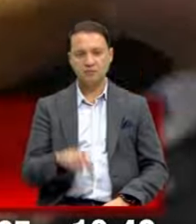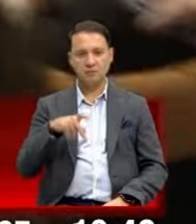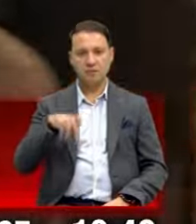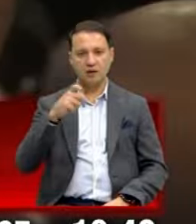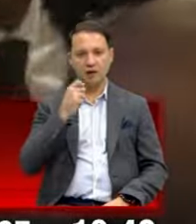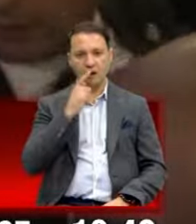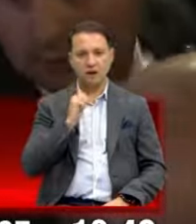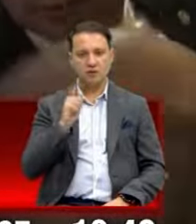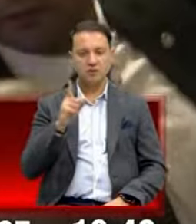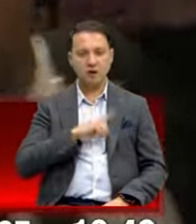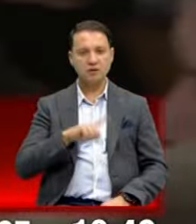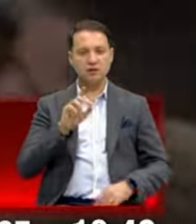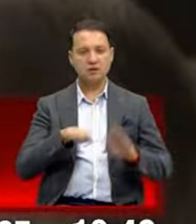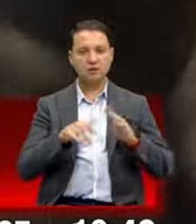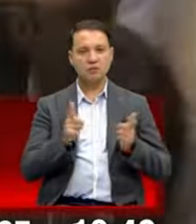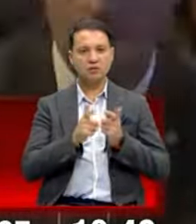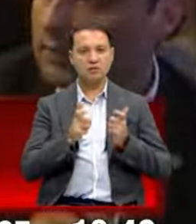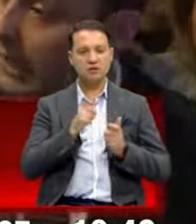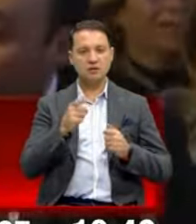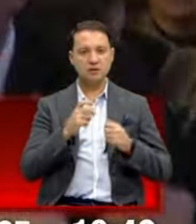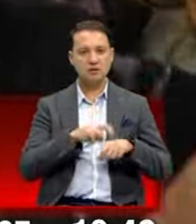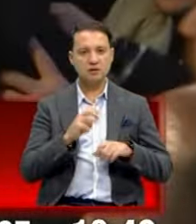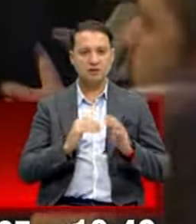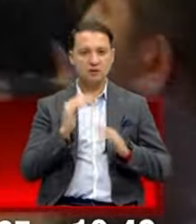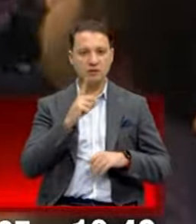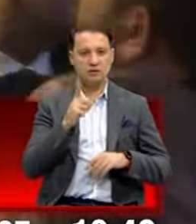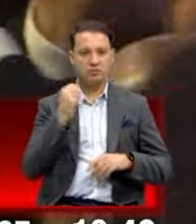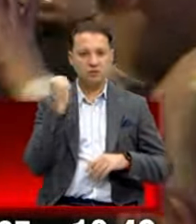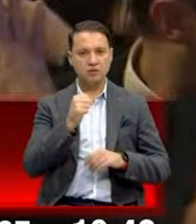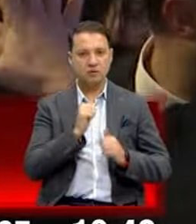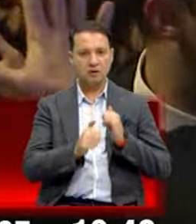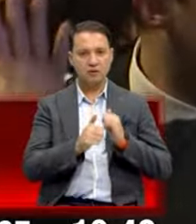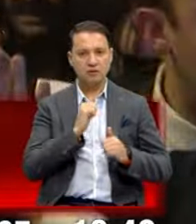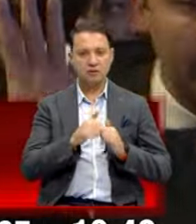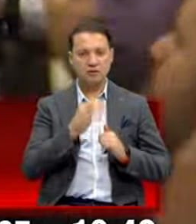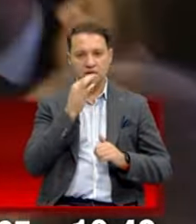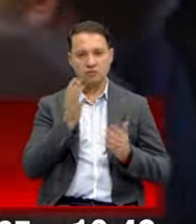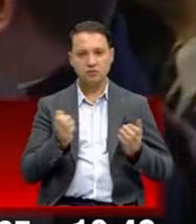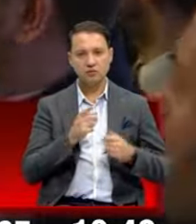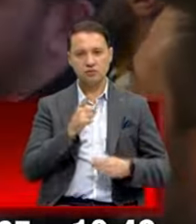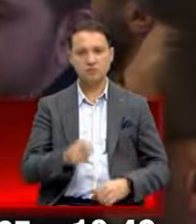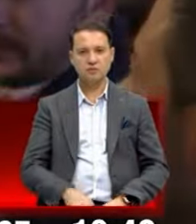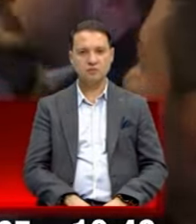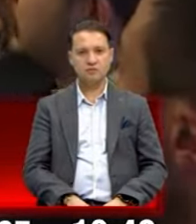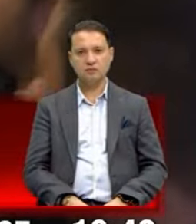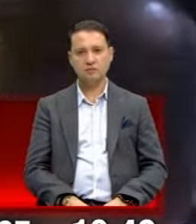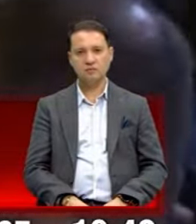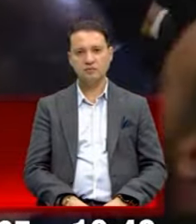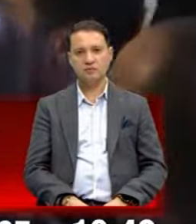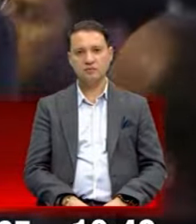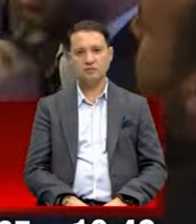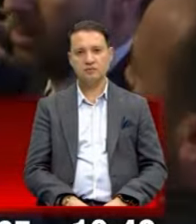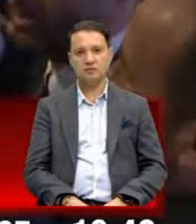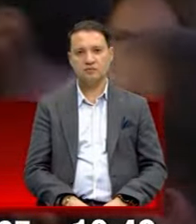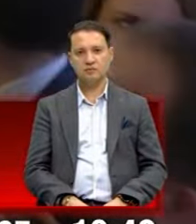Partinin Ankara ilçe aday tanıtım toplantısındaysa sinirler gerildi. Yumruklu kavganın eşiğinden dönüldü.